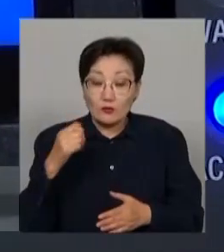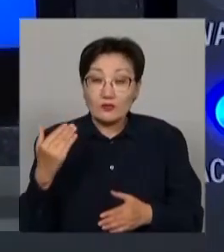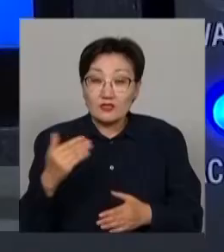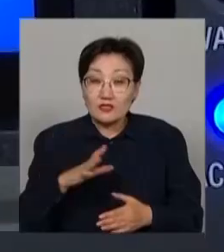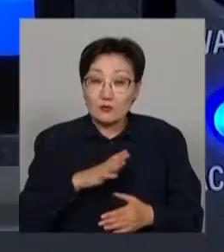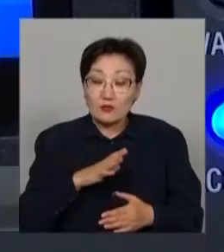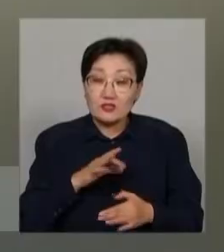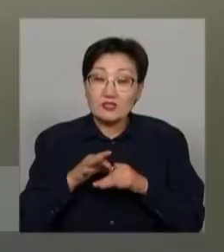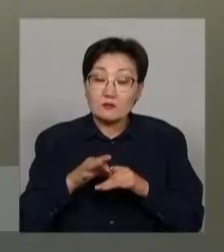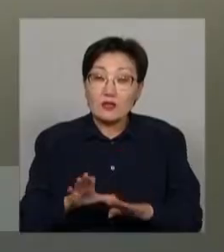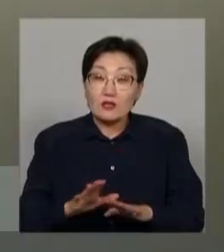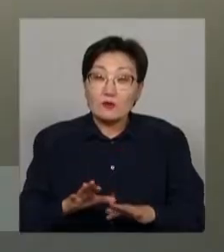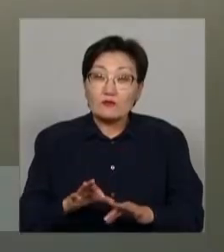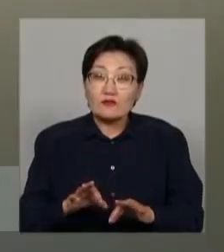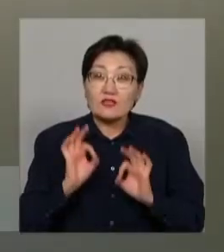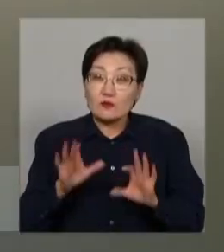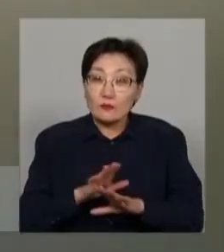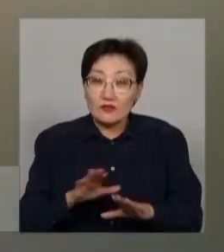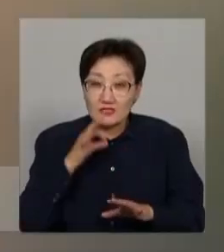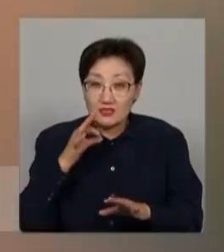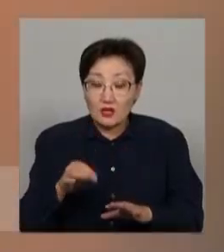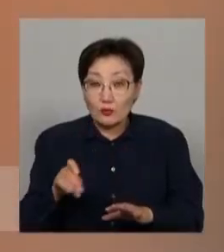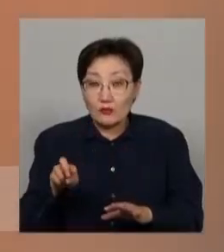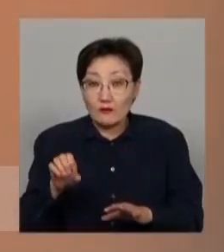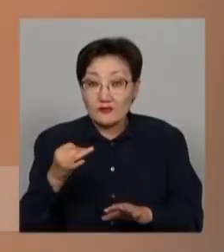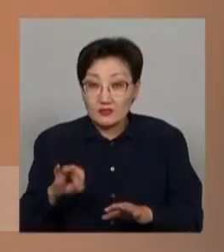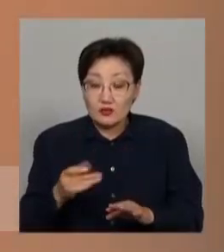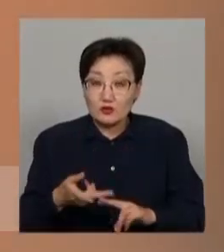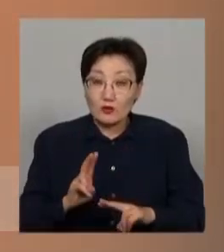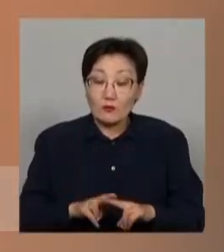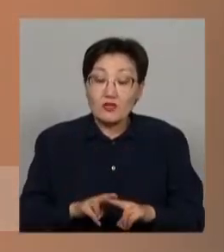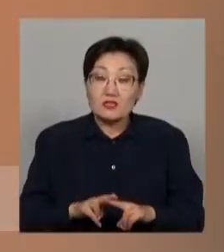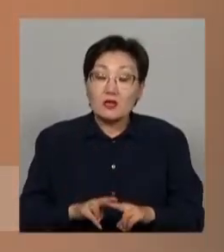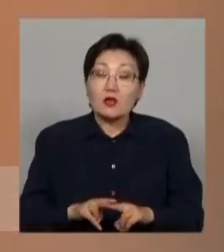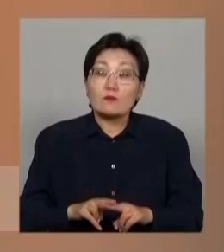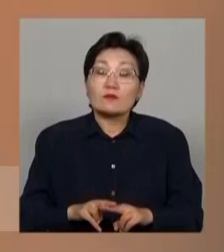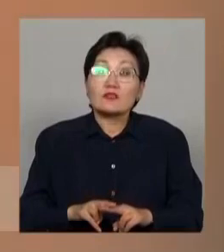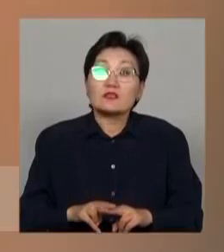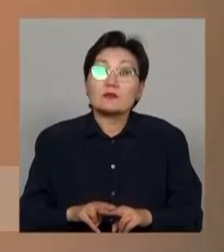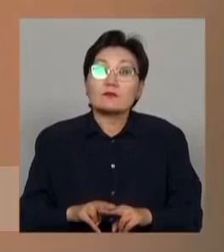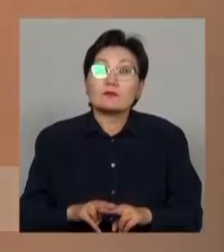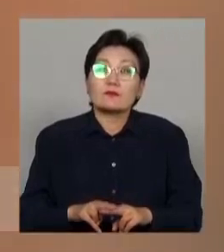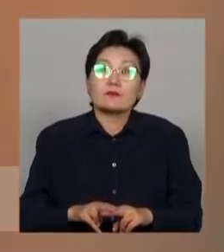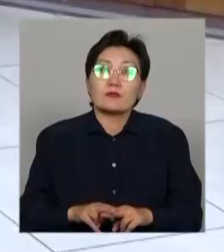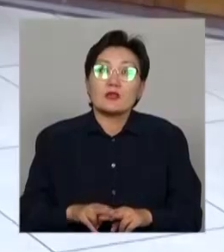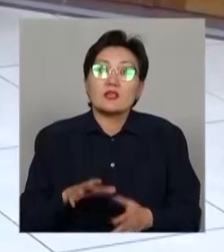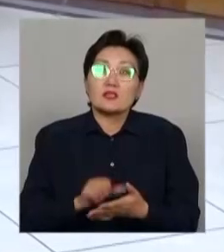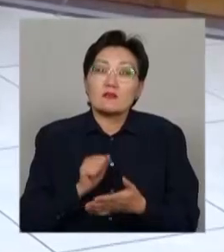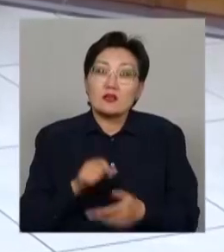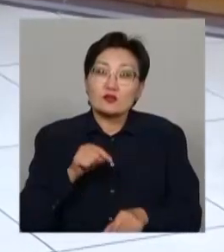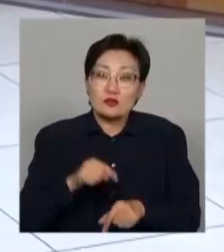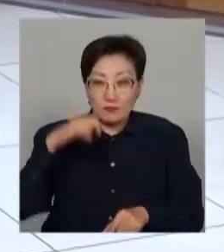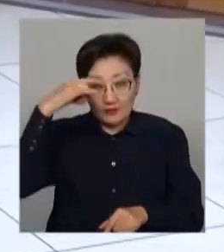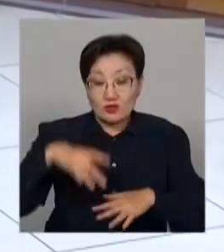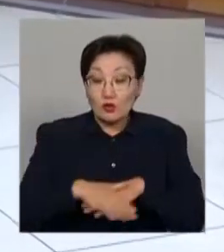было доведено о неприемлемости высказываний Петра Врублевского, которые задевают чувства казахстанцев. Официальный представитель МИД